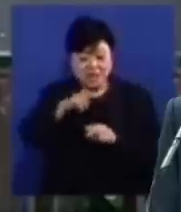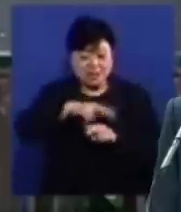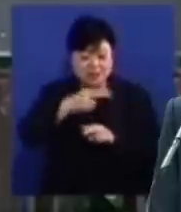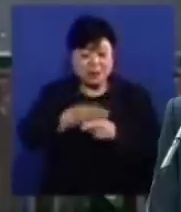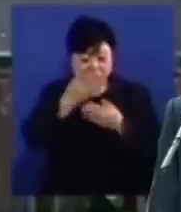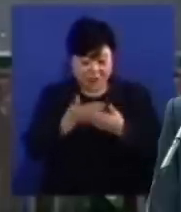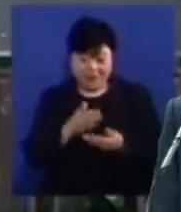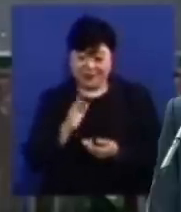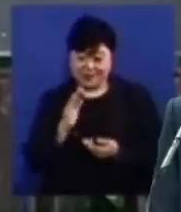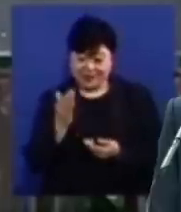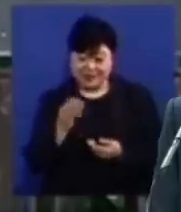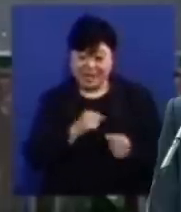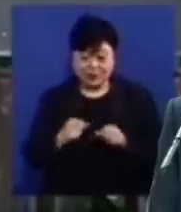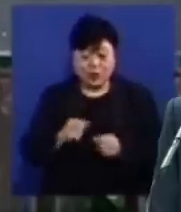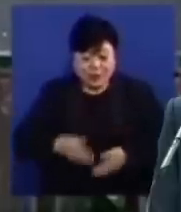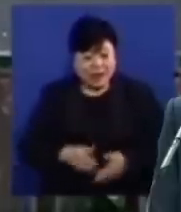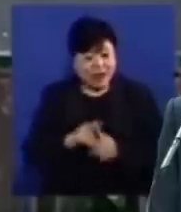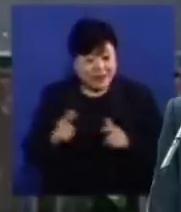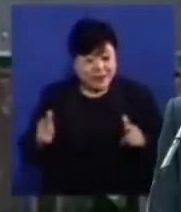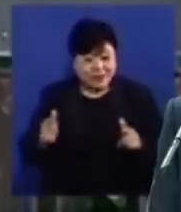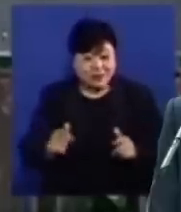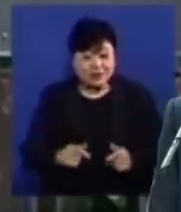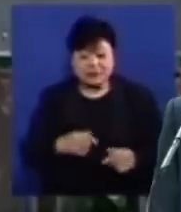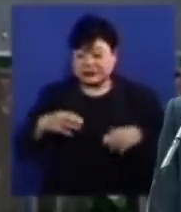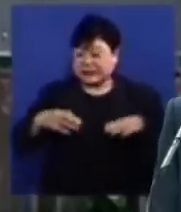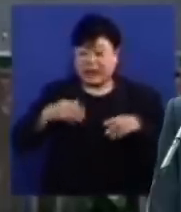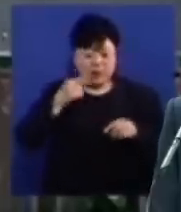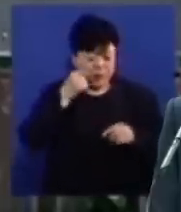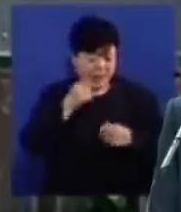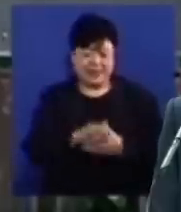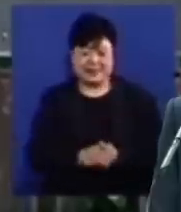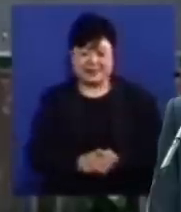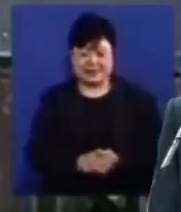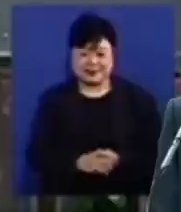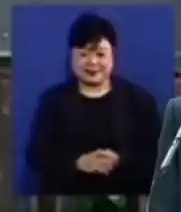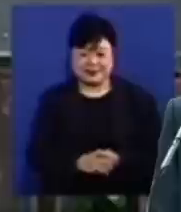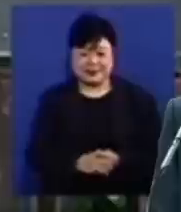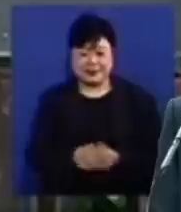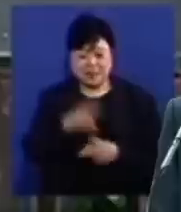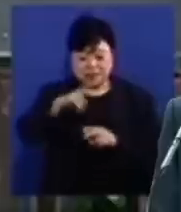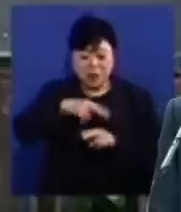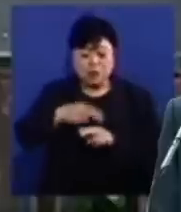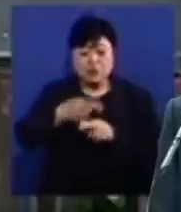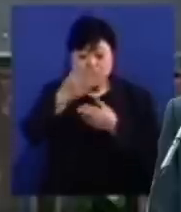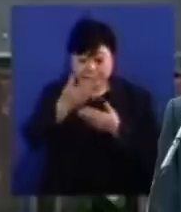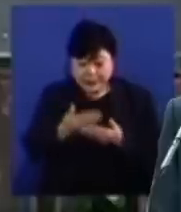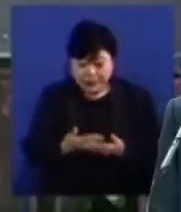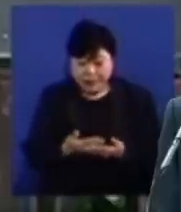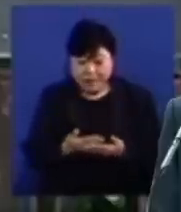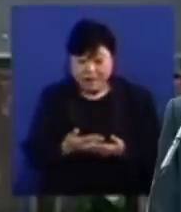선물이라. 행위에서 난 것이 아니니 누구든지 자랑치 못하게 하려 합니다. 선물은 여러분